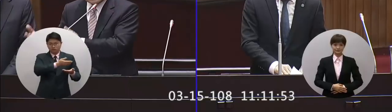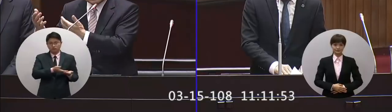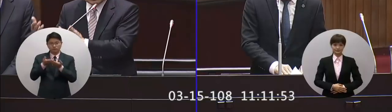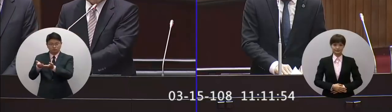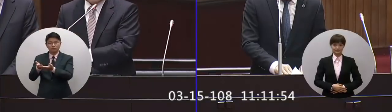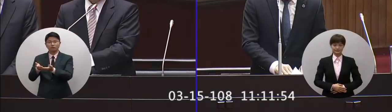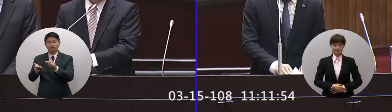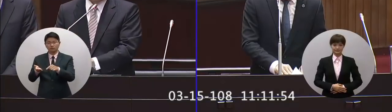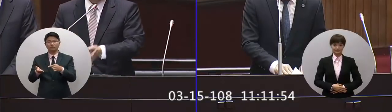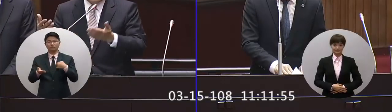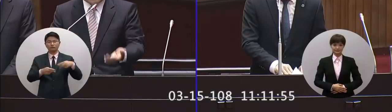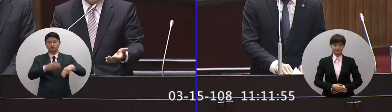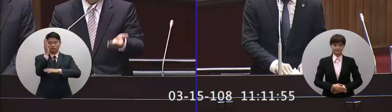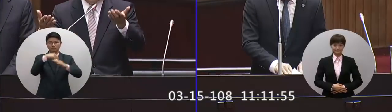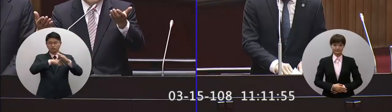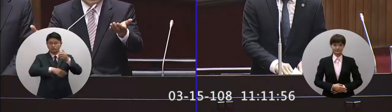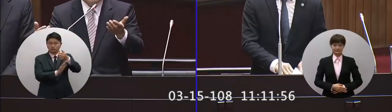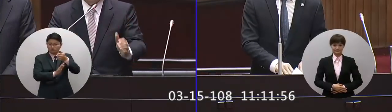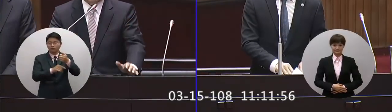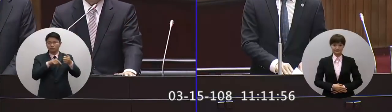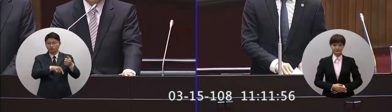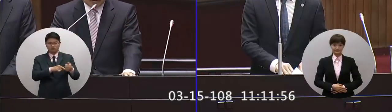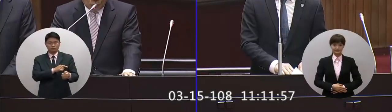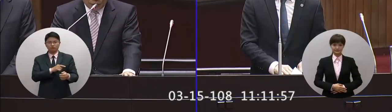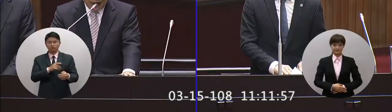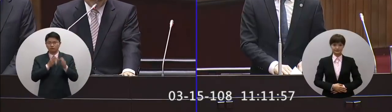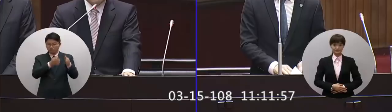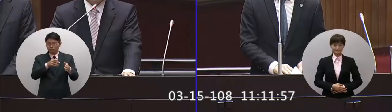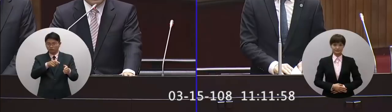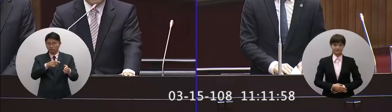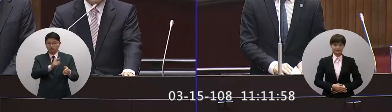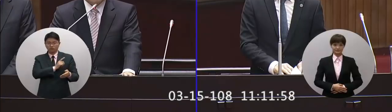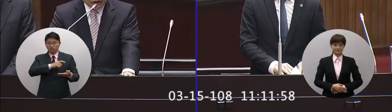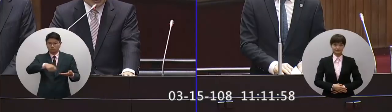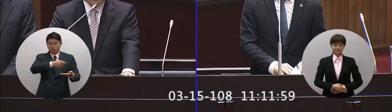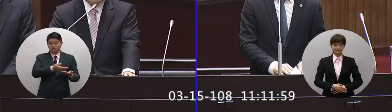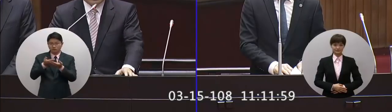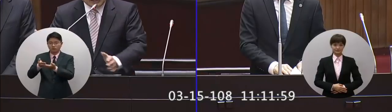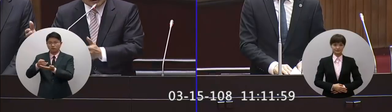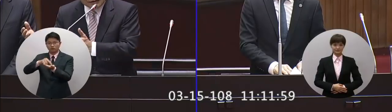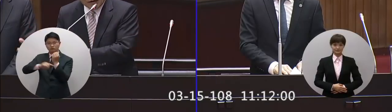行政院相关的同仁一定是会来火焰。咱